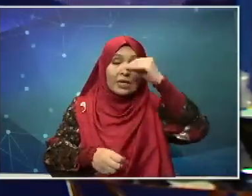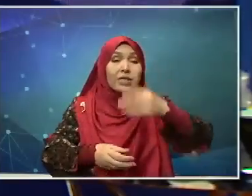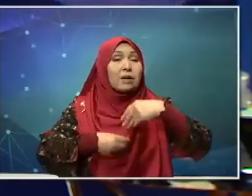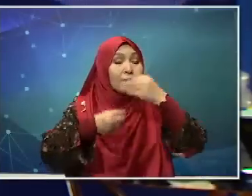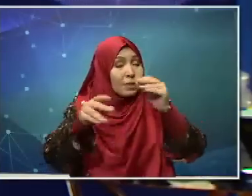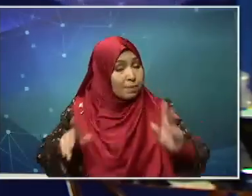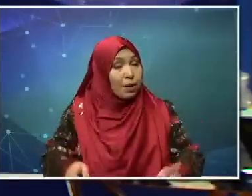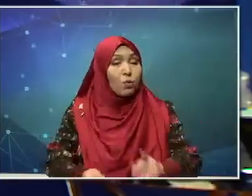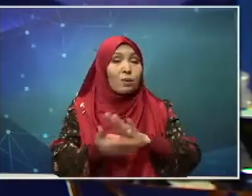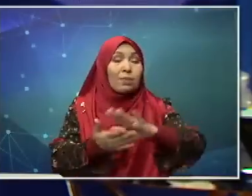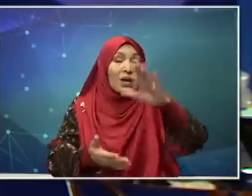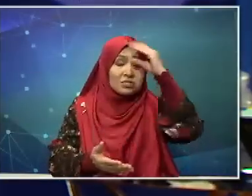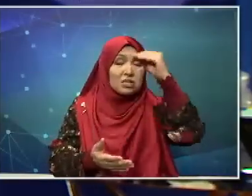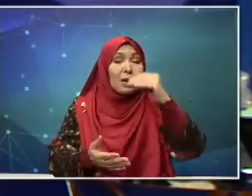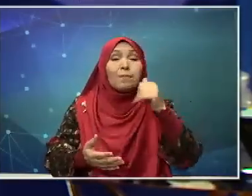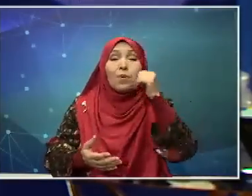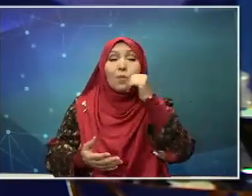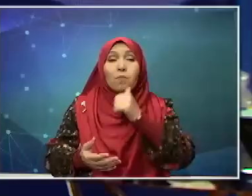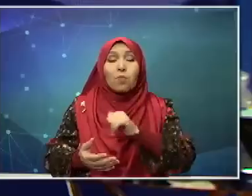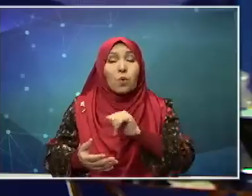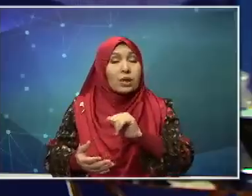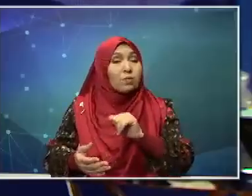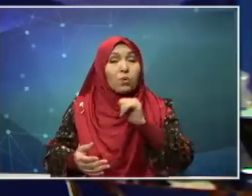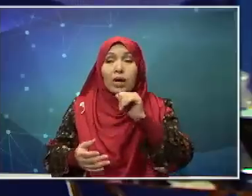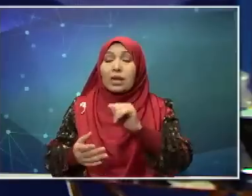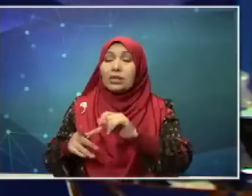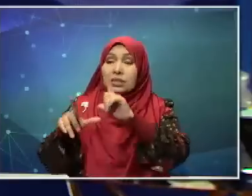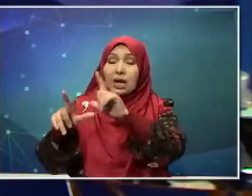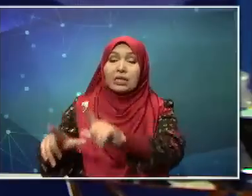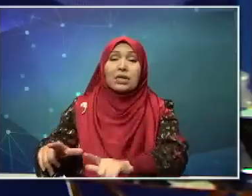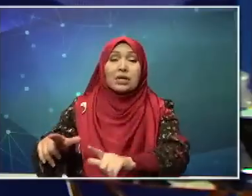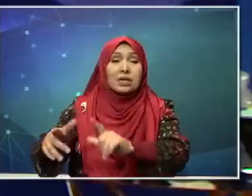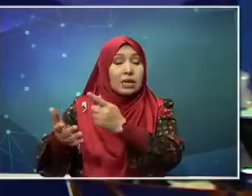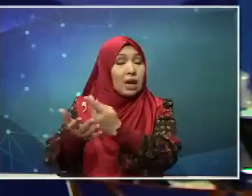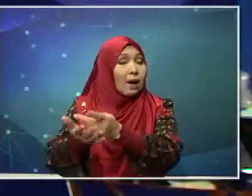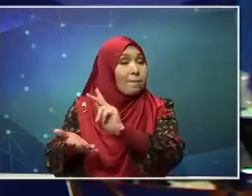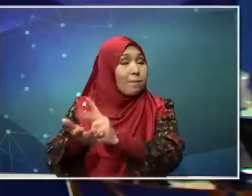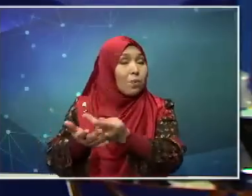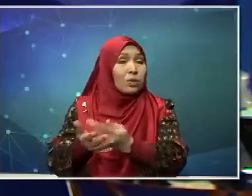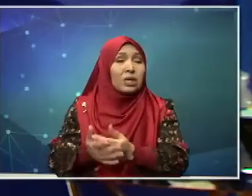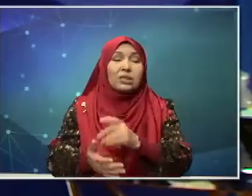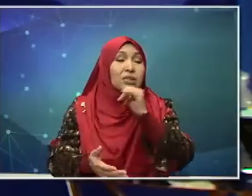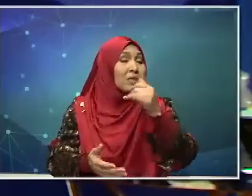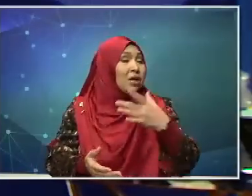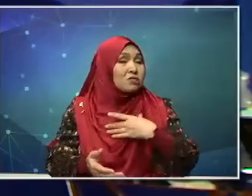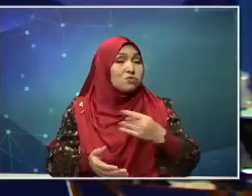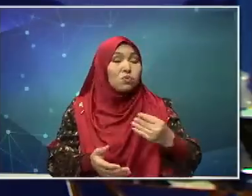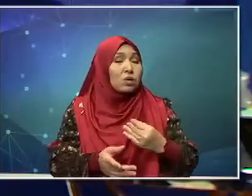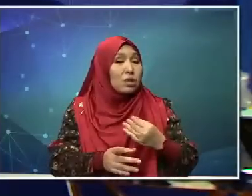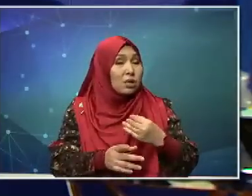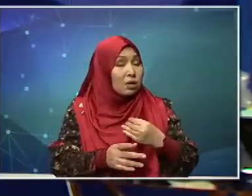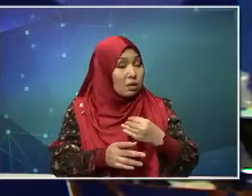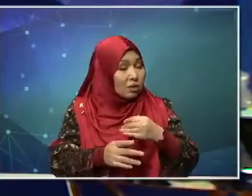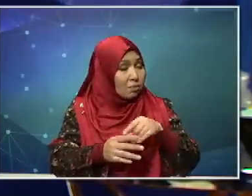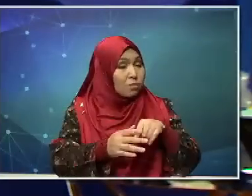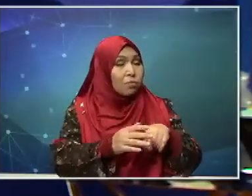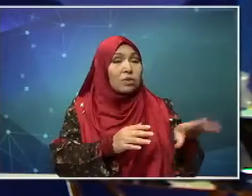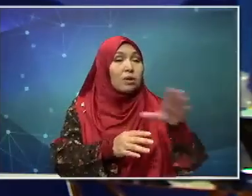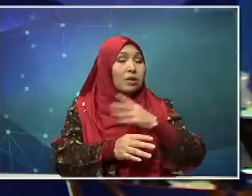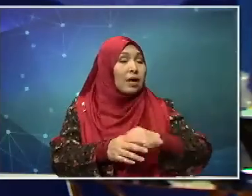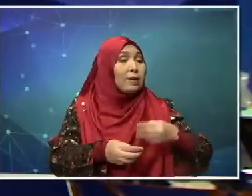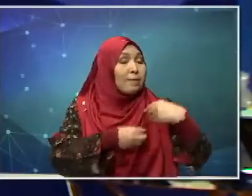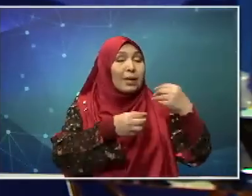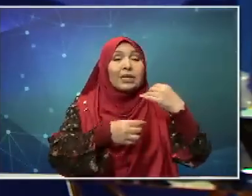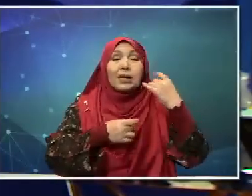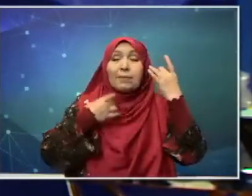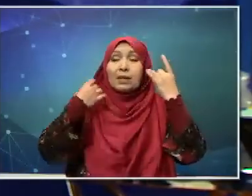peluang belajar hukum kauni Letakkan Bukan tak ada Poltak Dika bawahnya Romo elastisitas UK dibunuh ada dibagi perhiasannya